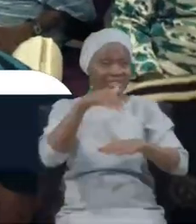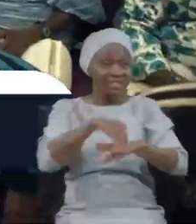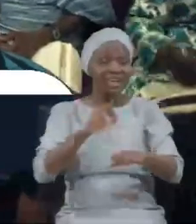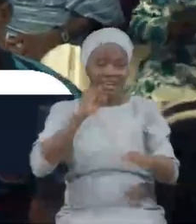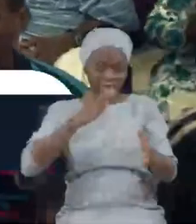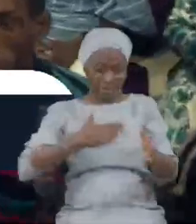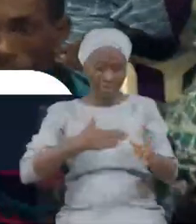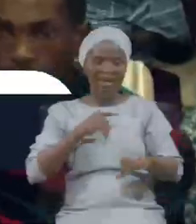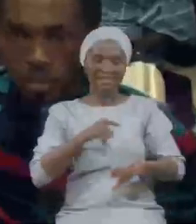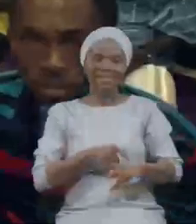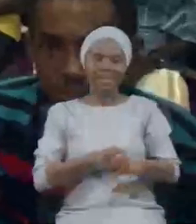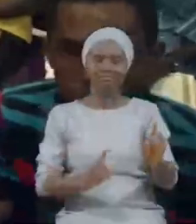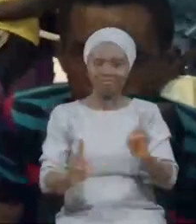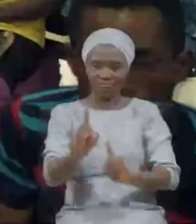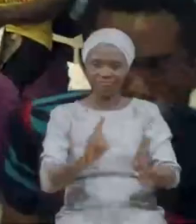soirée.